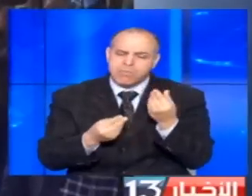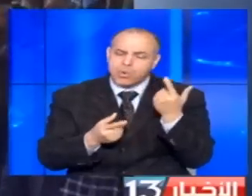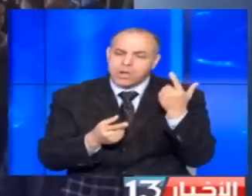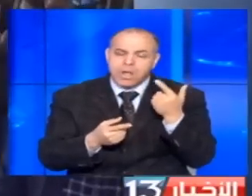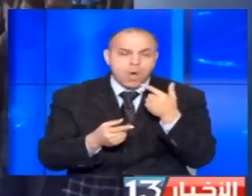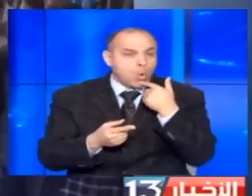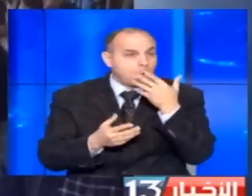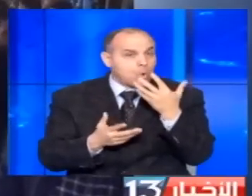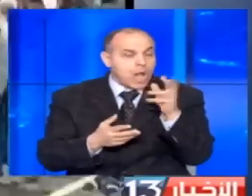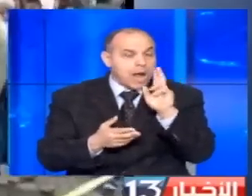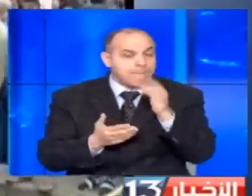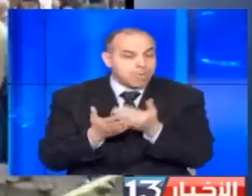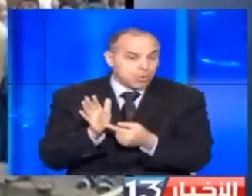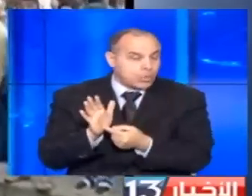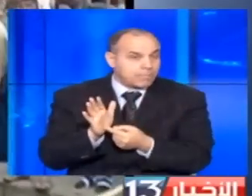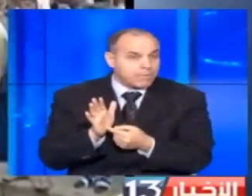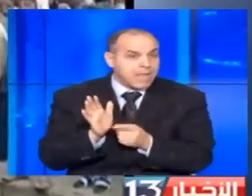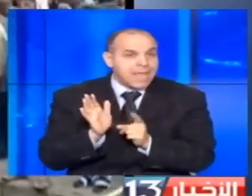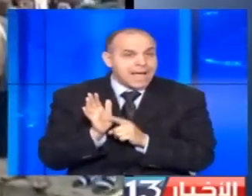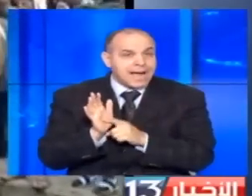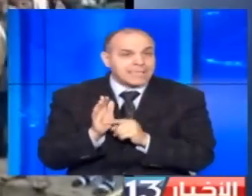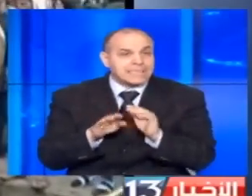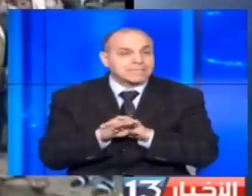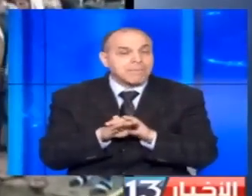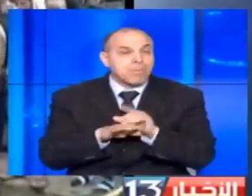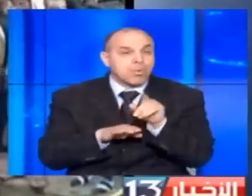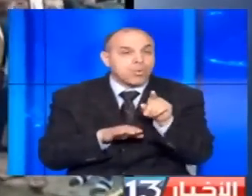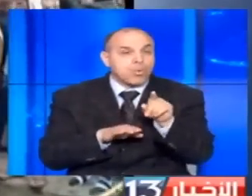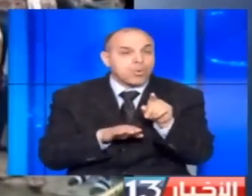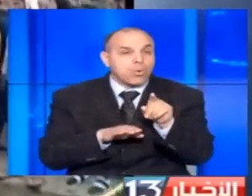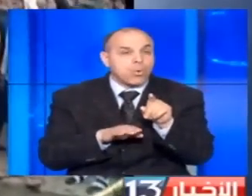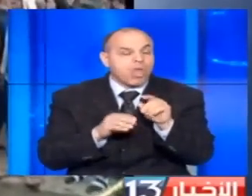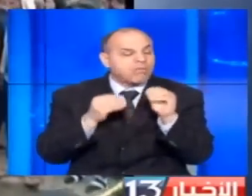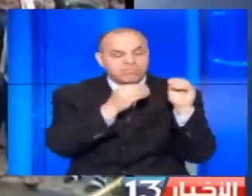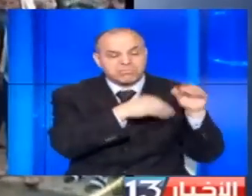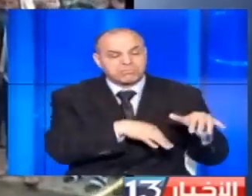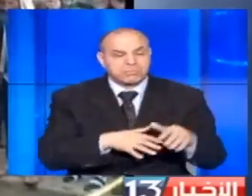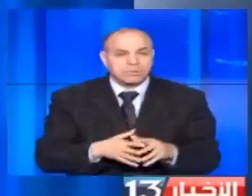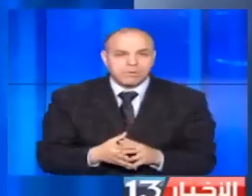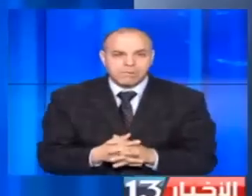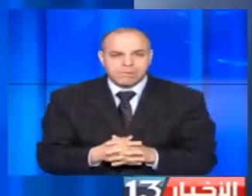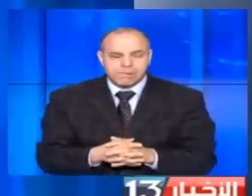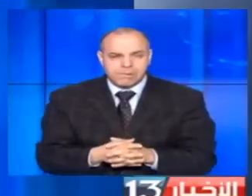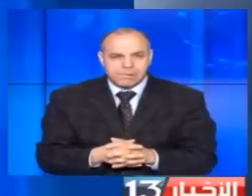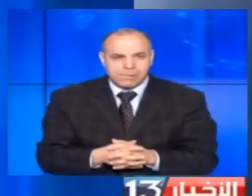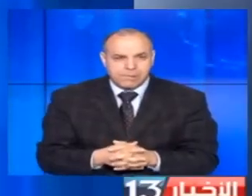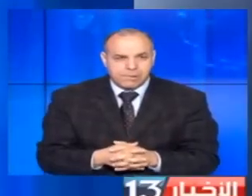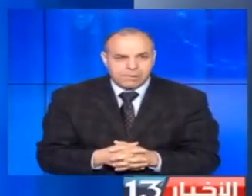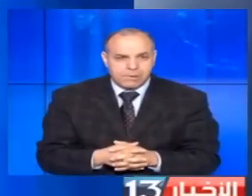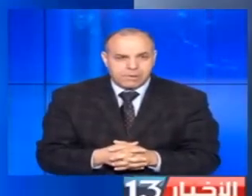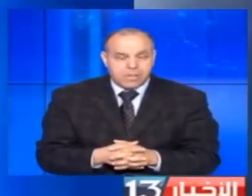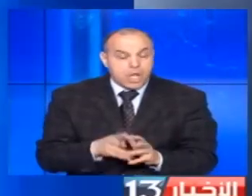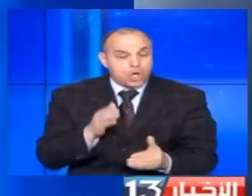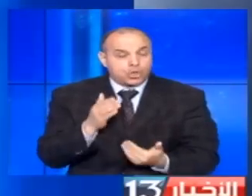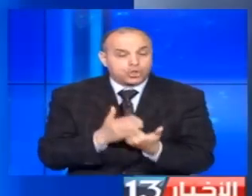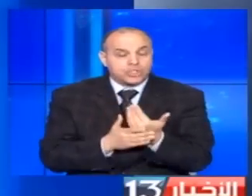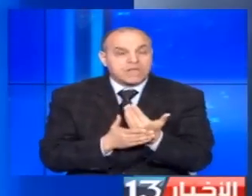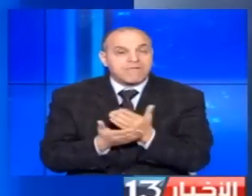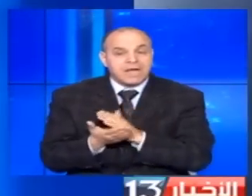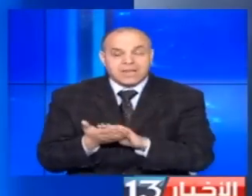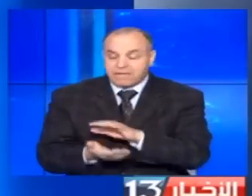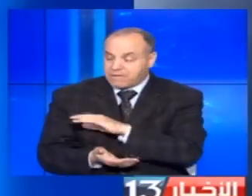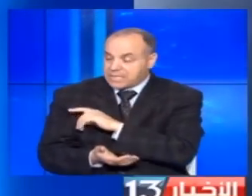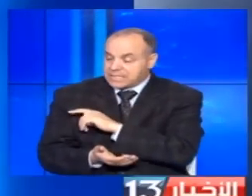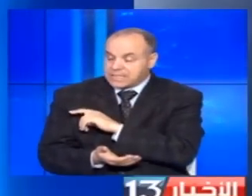حسب ما تفيد تقارير اكدت ان سبب الرئيس هو الاهمال وفي مستجدات الوضع في الاراضي